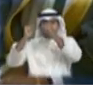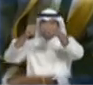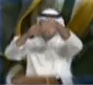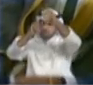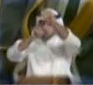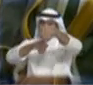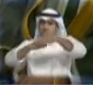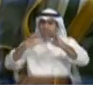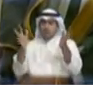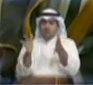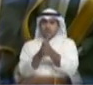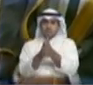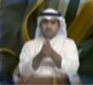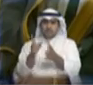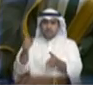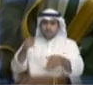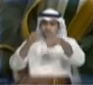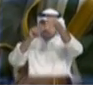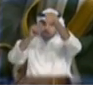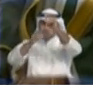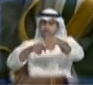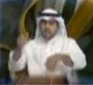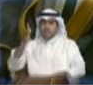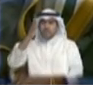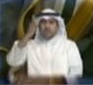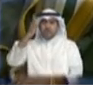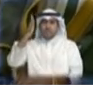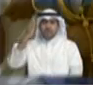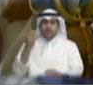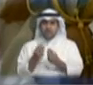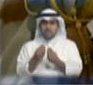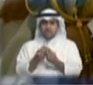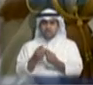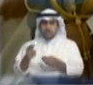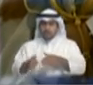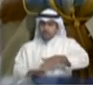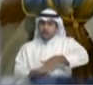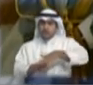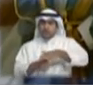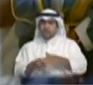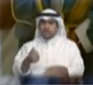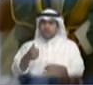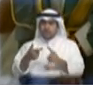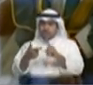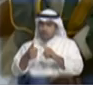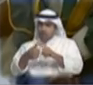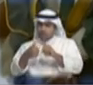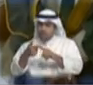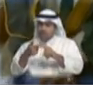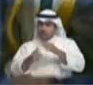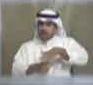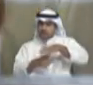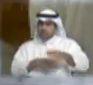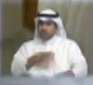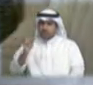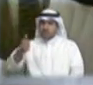جاسم الخرافي في مقبرة الصليبيخات، وعلى رأسهم أبرز رجالات الدولة يعزون أنفسهم